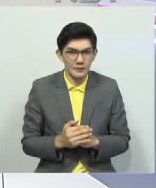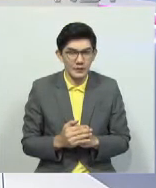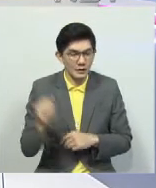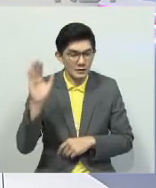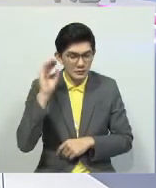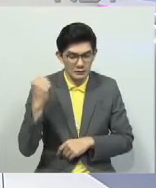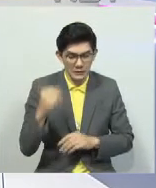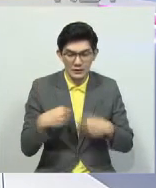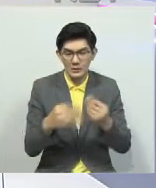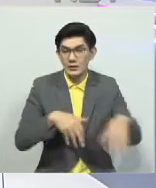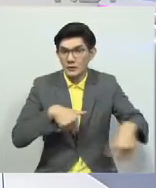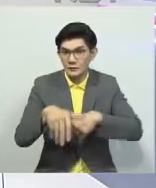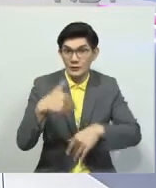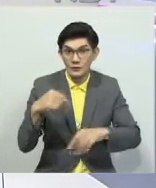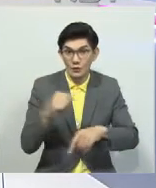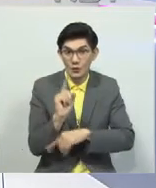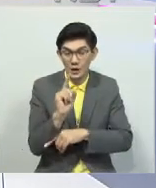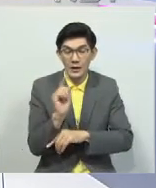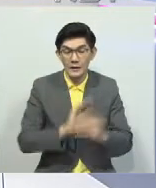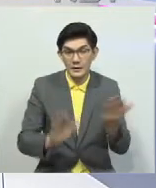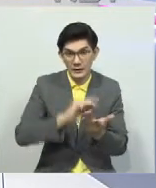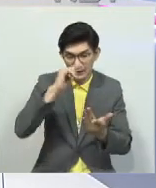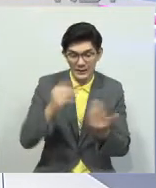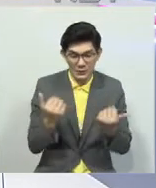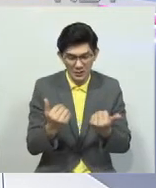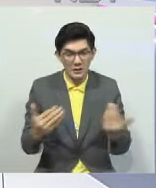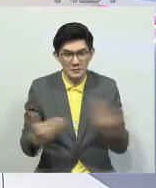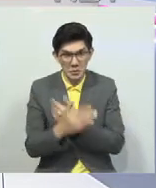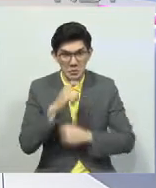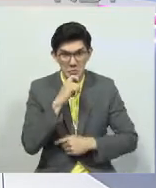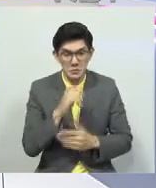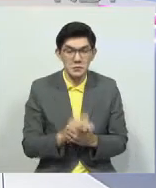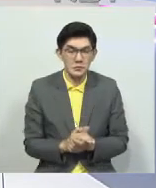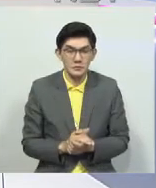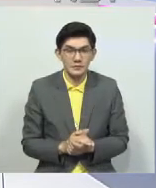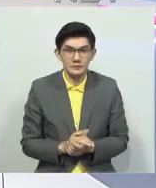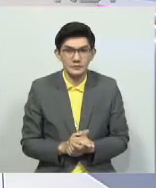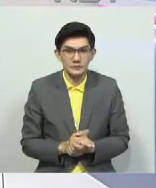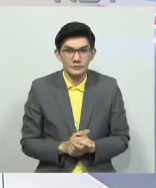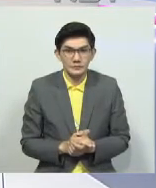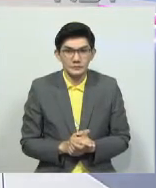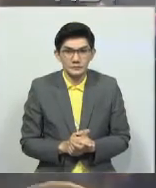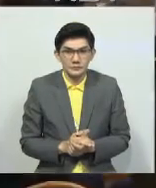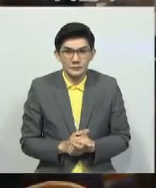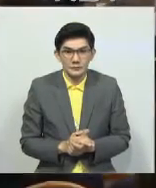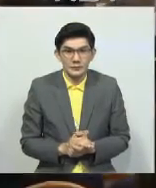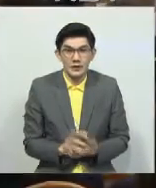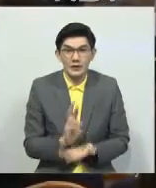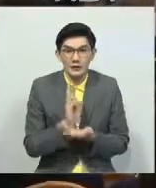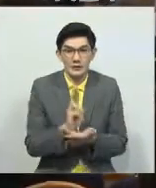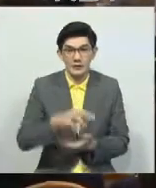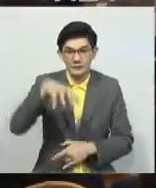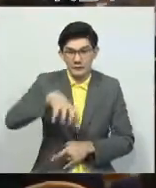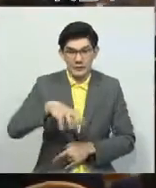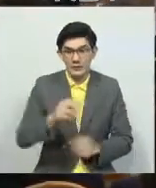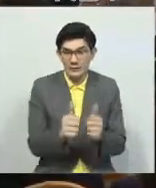างความมั่นใจให้กับประชาชนในช่วงเวลาที่ประเทศอยู่ระหว่างการเปลี่ยนผ่านค่ะในโอกาสมอบรางวัลองค์กร